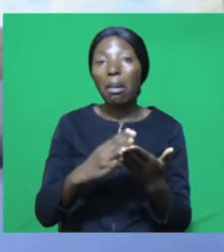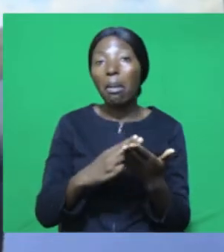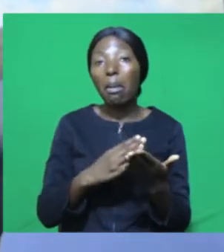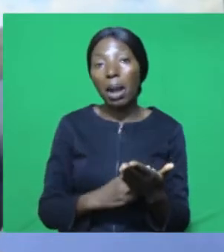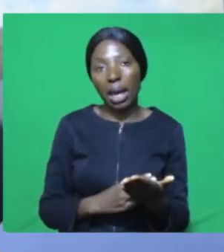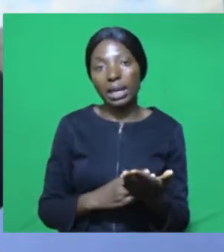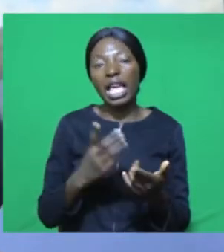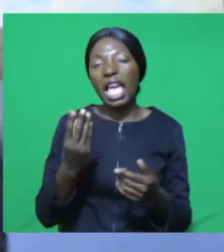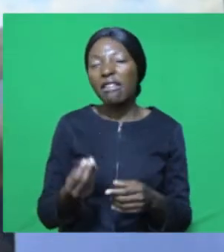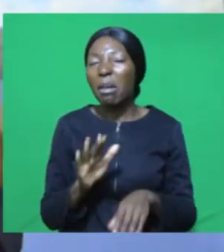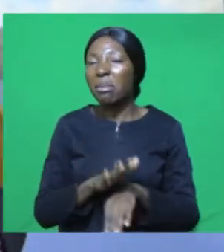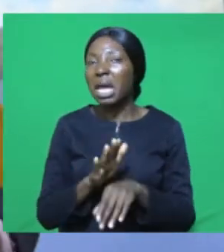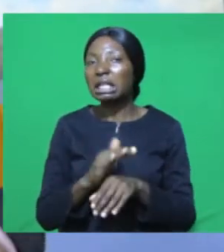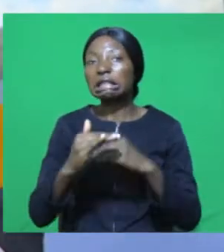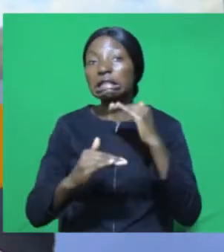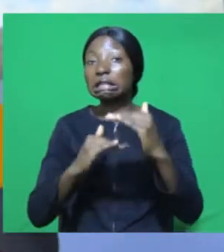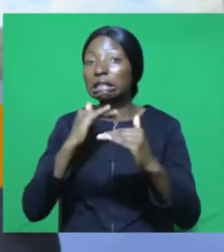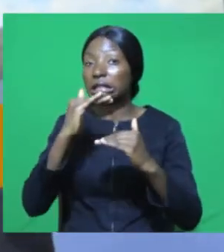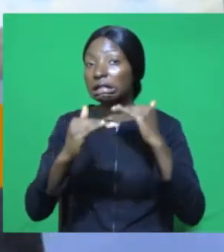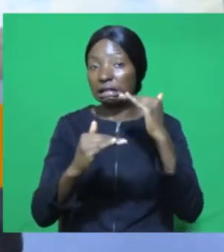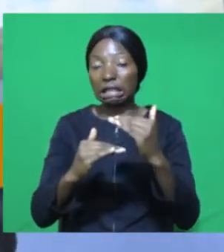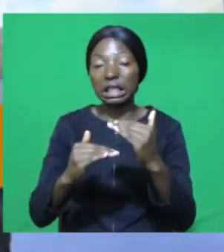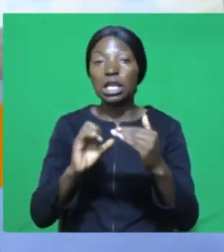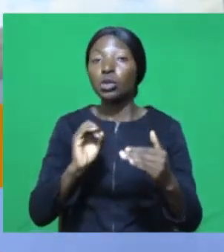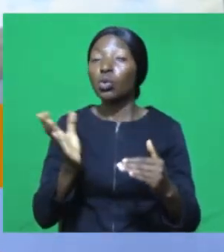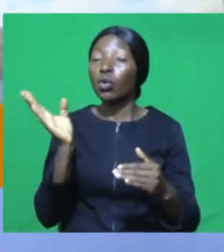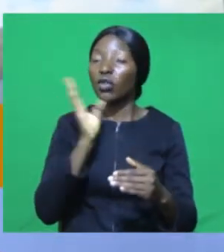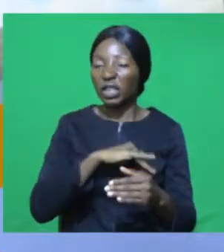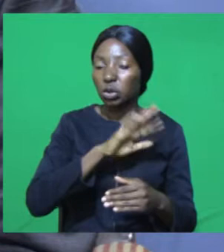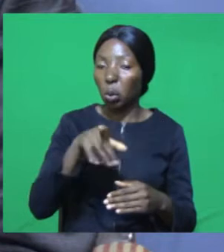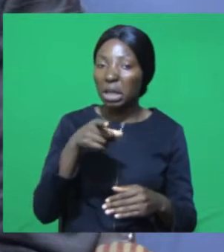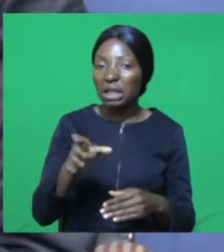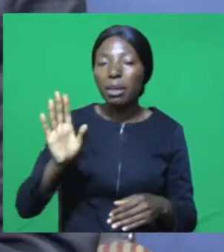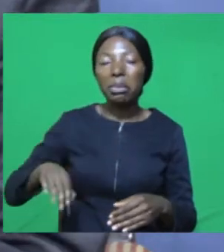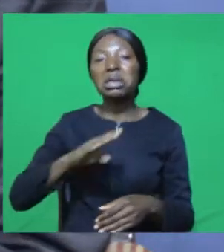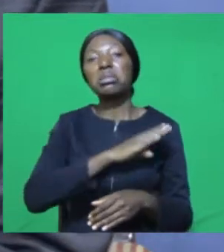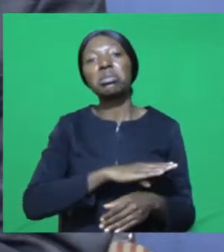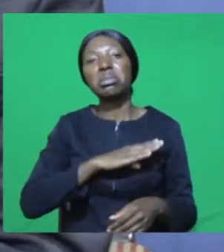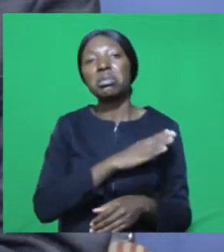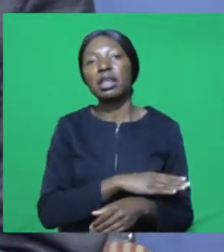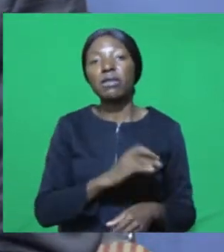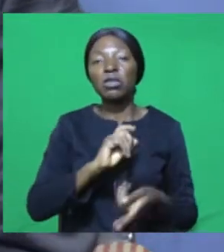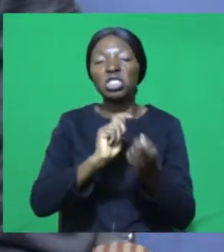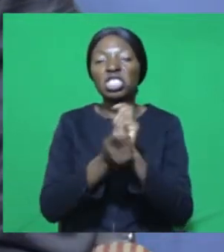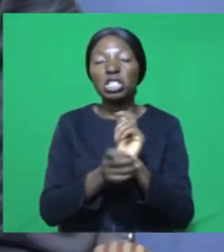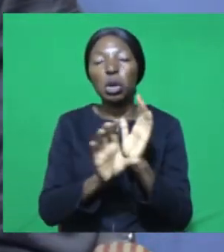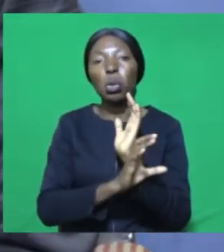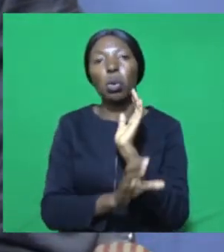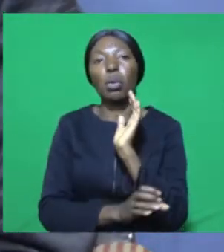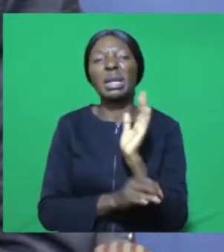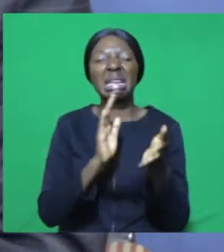hurongwa matanho aripo ekuenda kunopedza zvekuitika izvozvi. Hazvibva zvangonzi